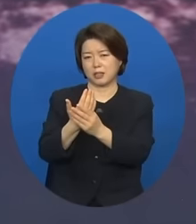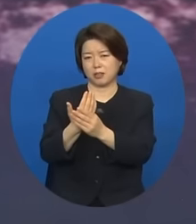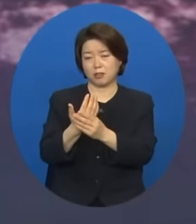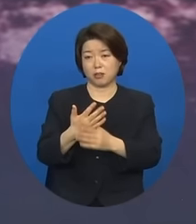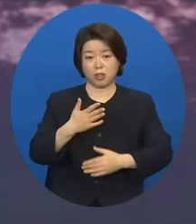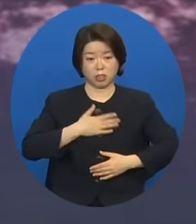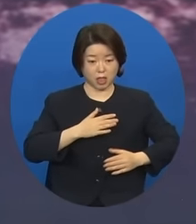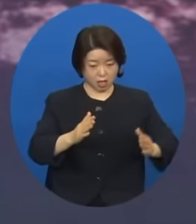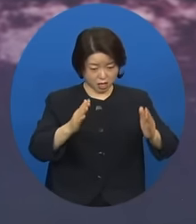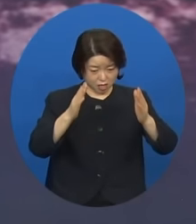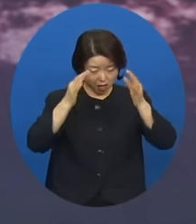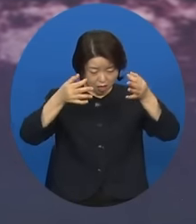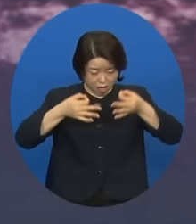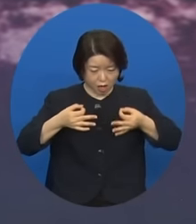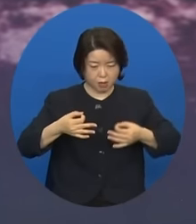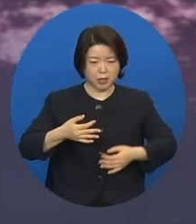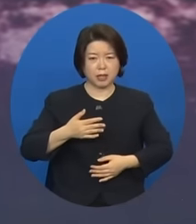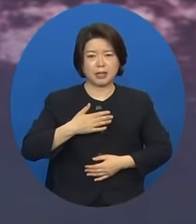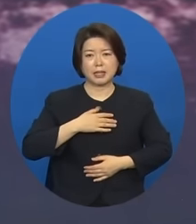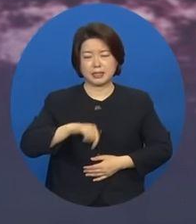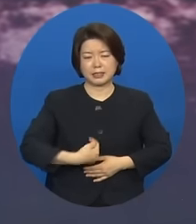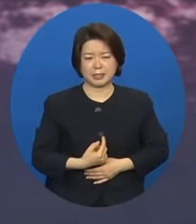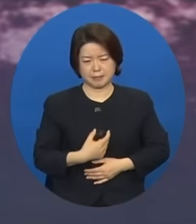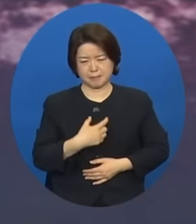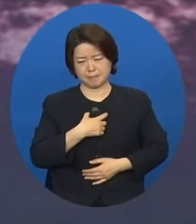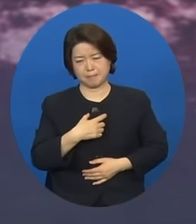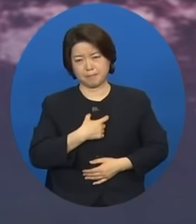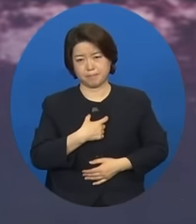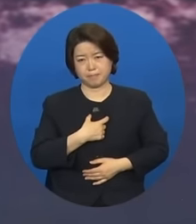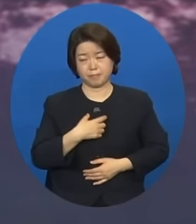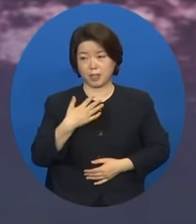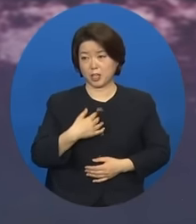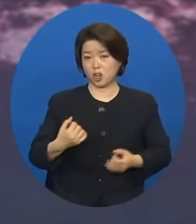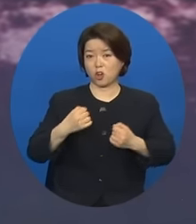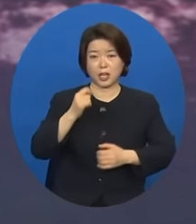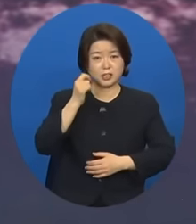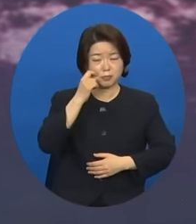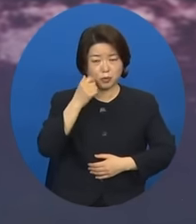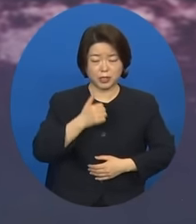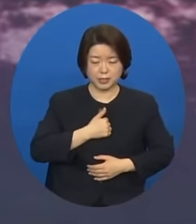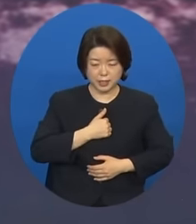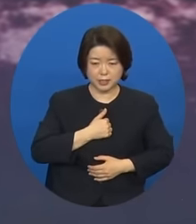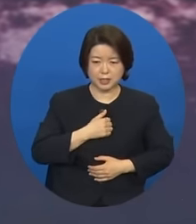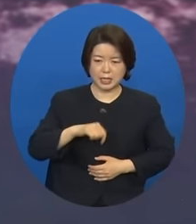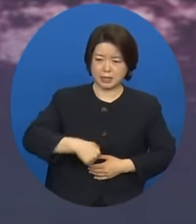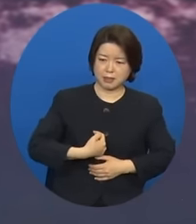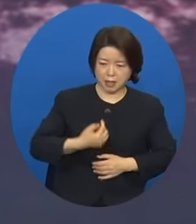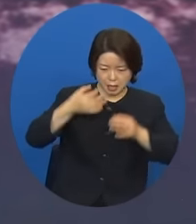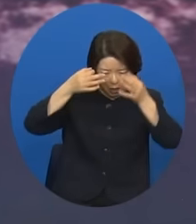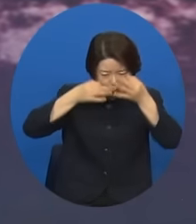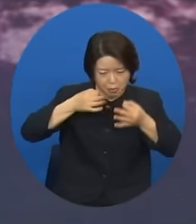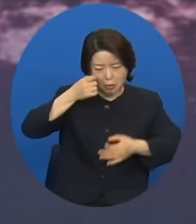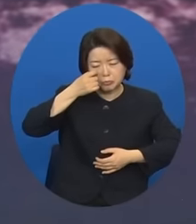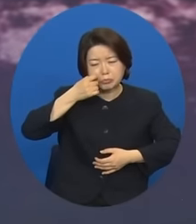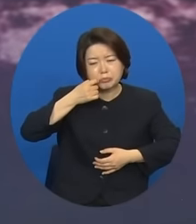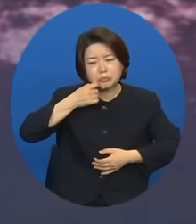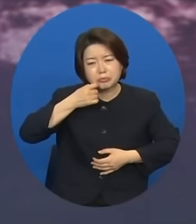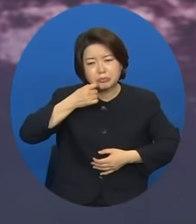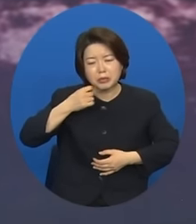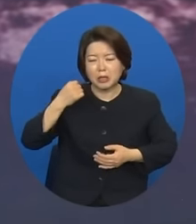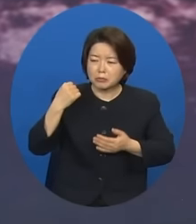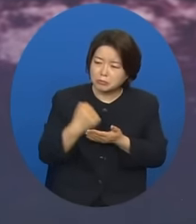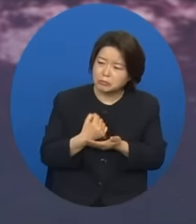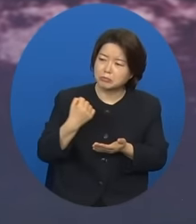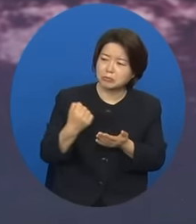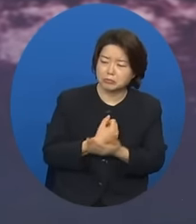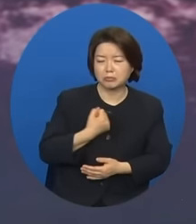향하면 자기 혐오 건강하지 못한 자존감 자기 연민 신세 한탄으로 가고요 이것이 다른